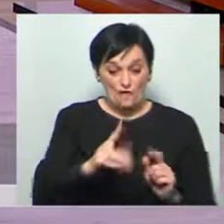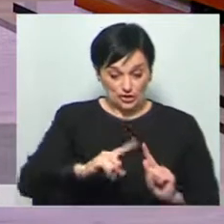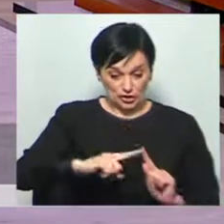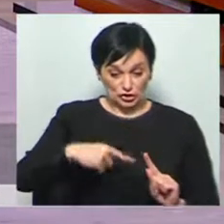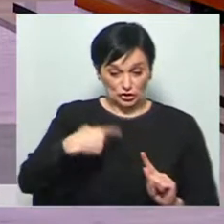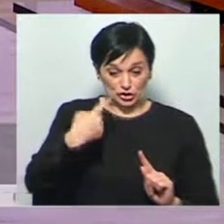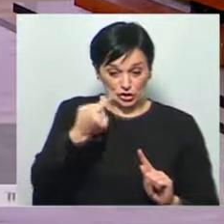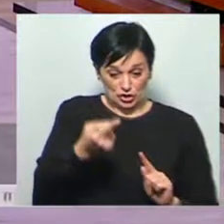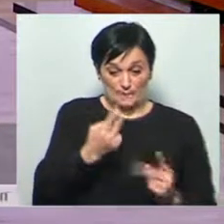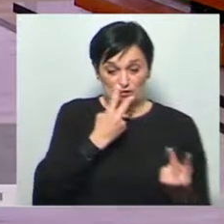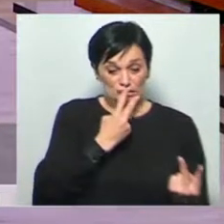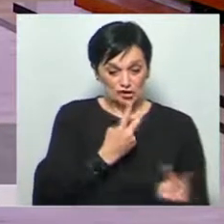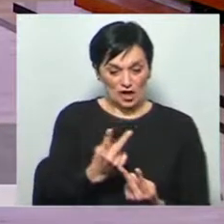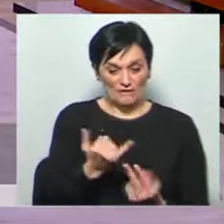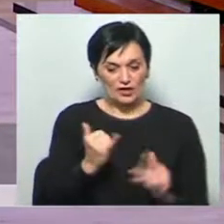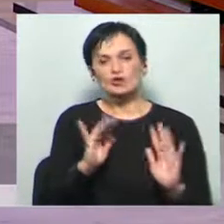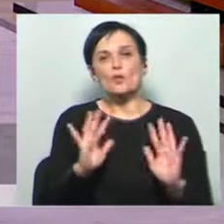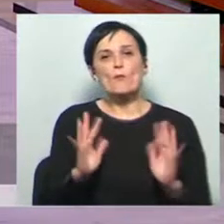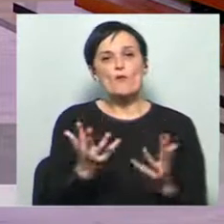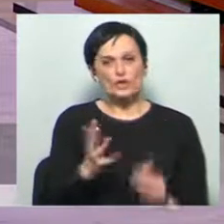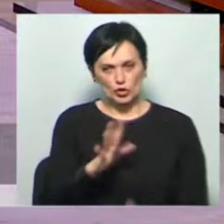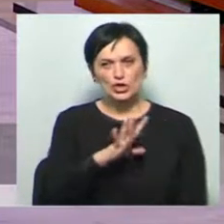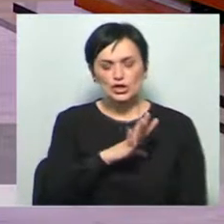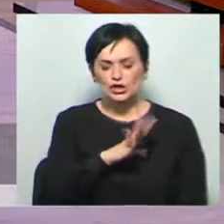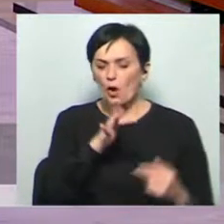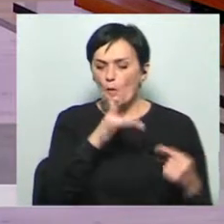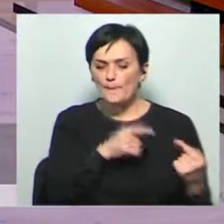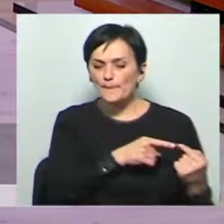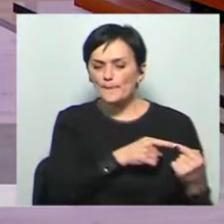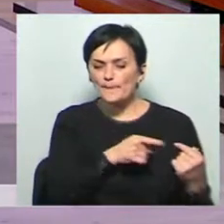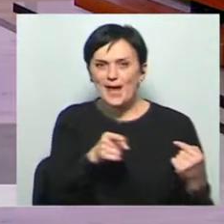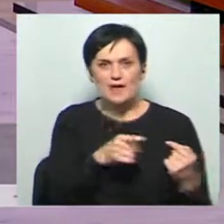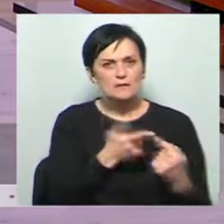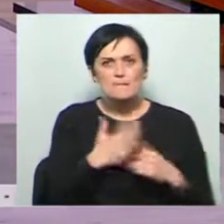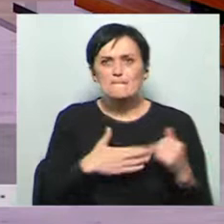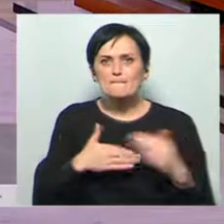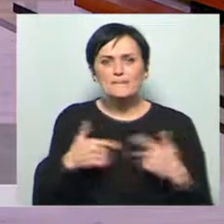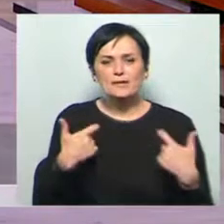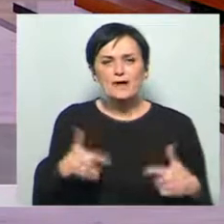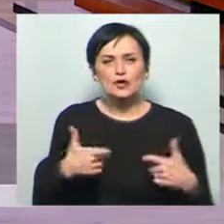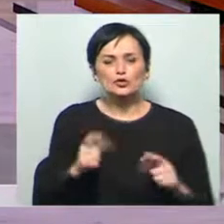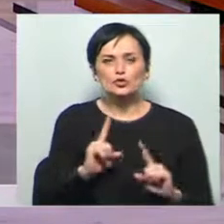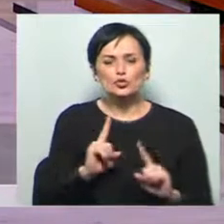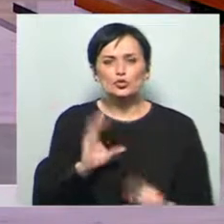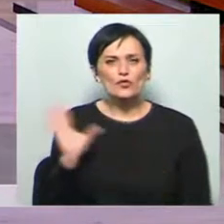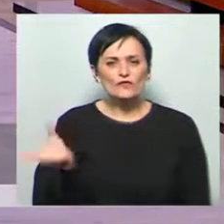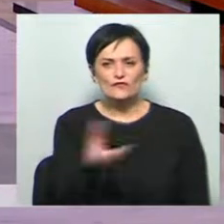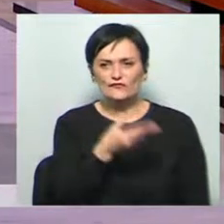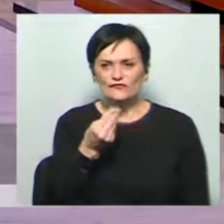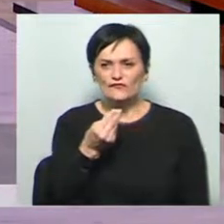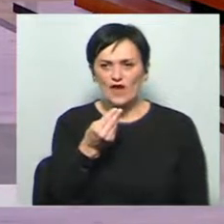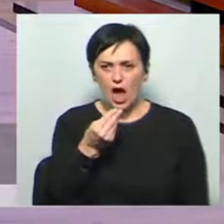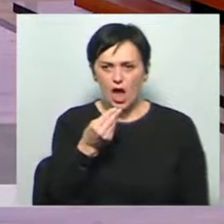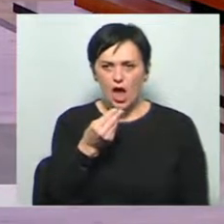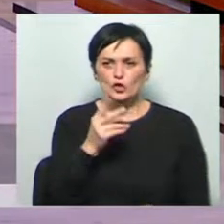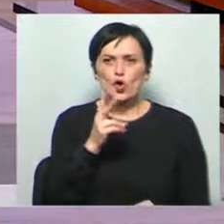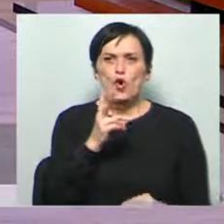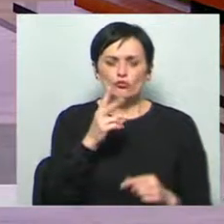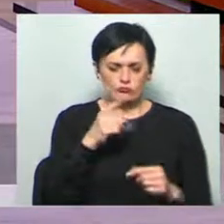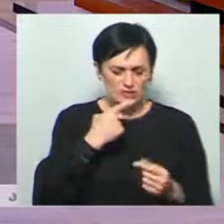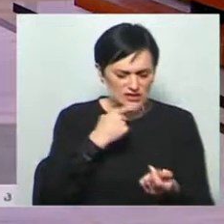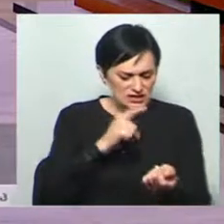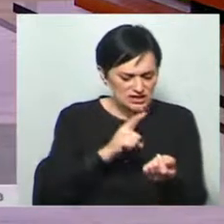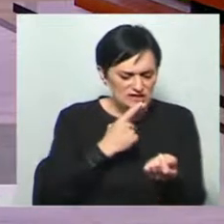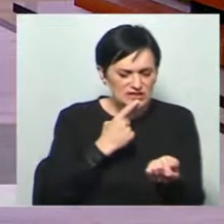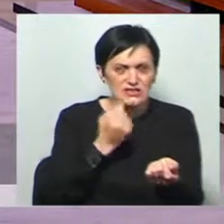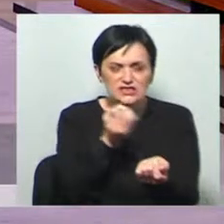თუ შევხედავთ მოვლენებს, იყო პერიოდი, როდესაც პრაქტიკულად ყველა იკონტროლებდა კოაგულოგრამას,